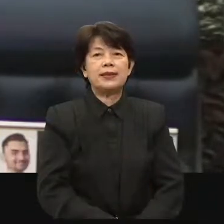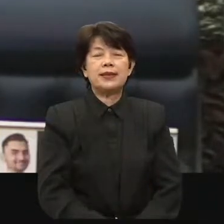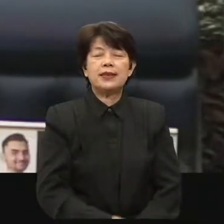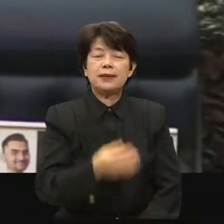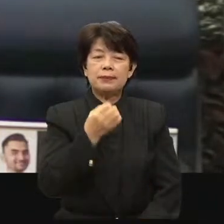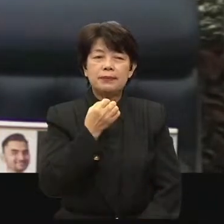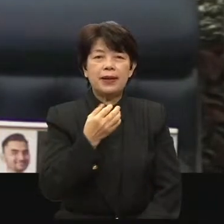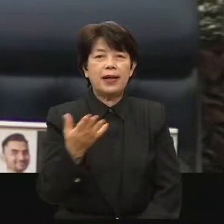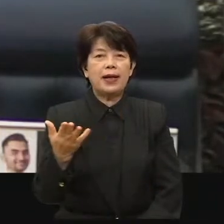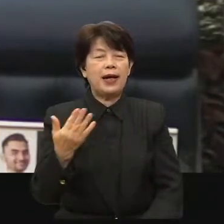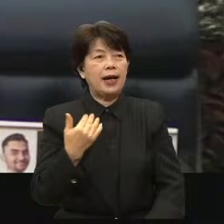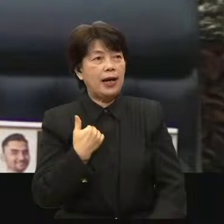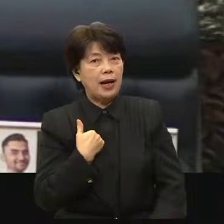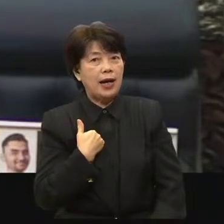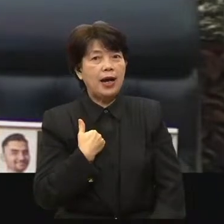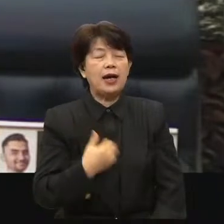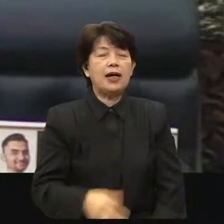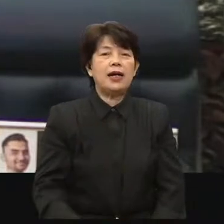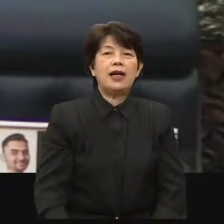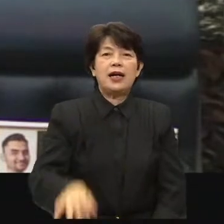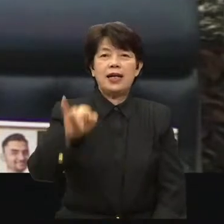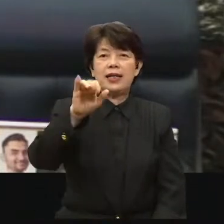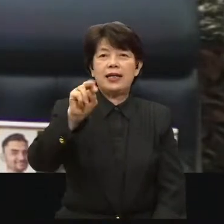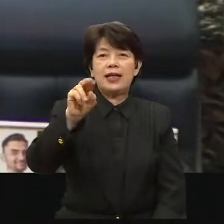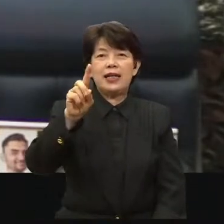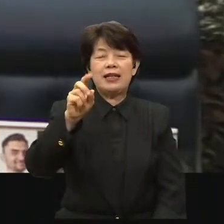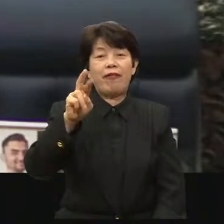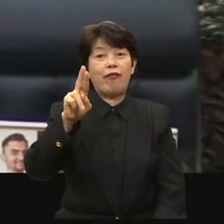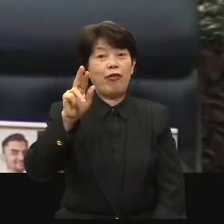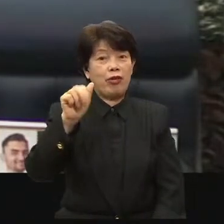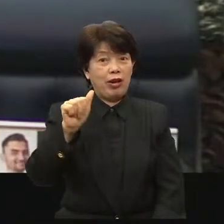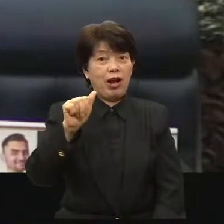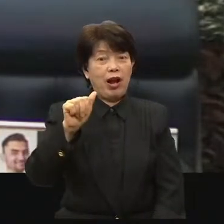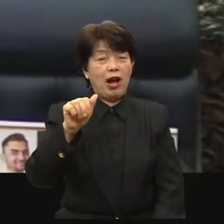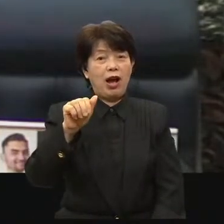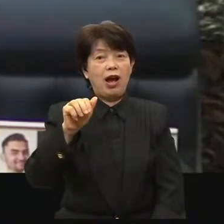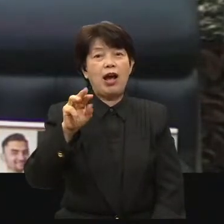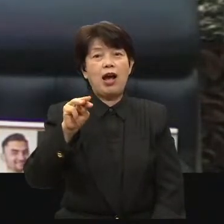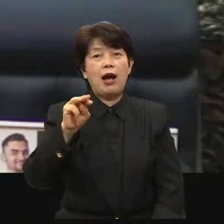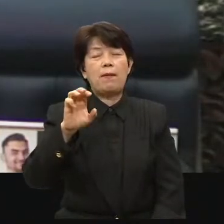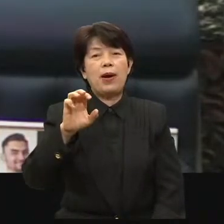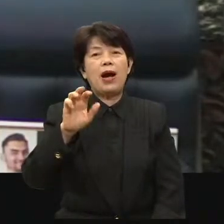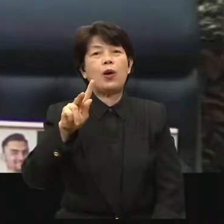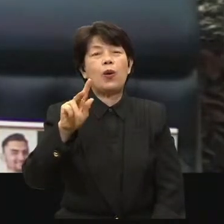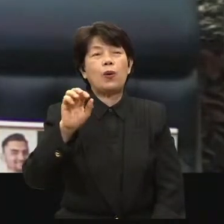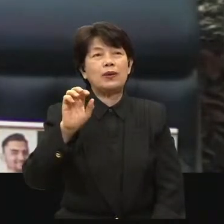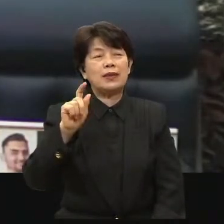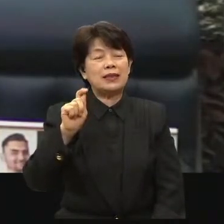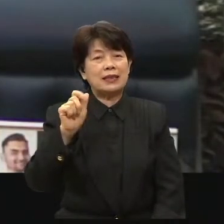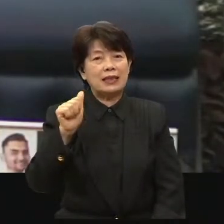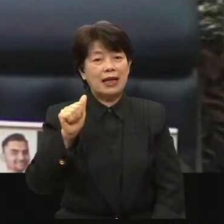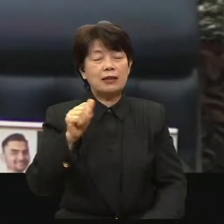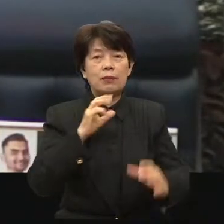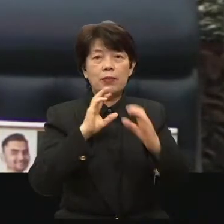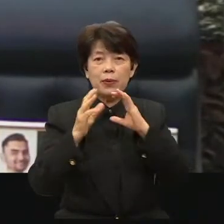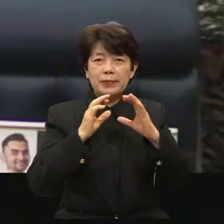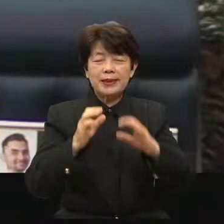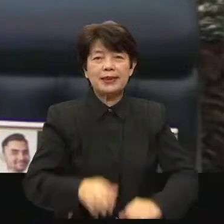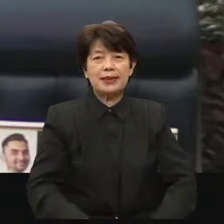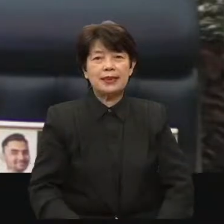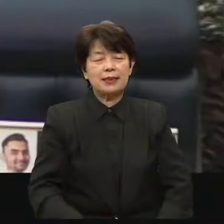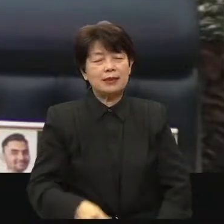sebelah sana Yang Berhormat Indra Mahkota merupakan Menteri Komunikasi pada masa tu. Saya kurang